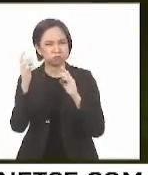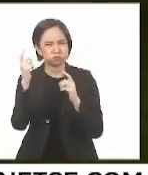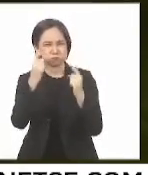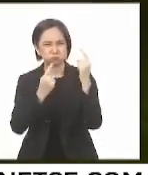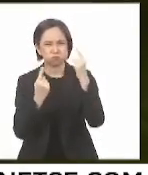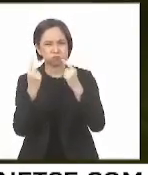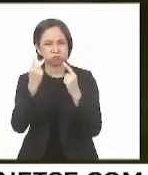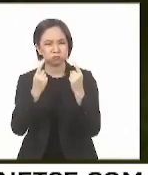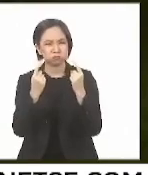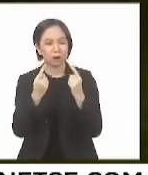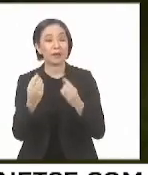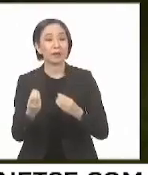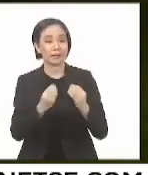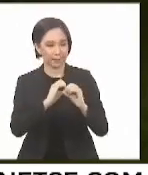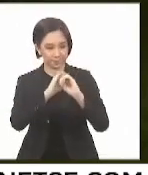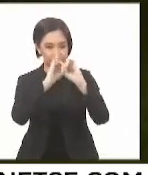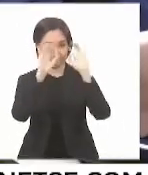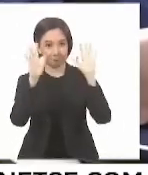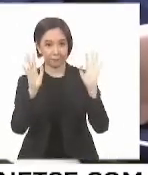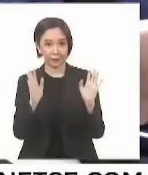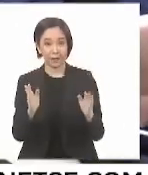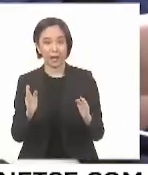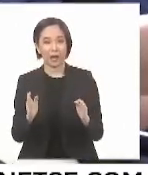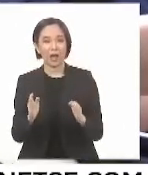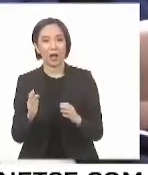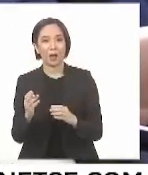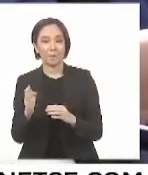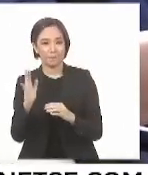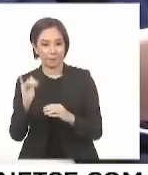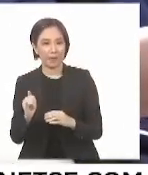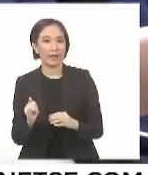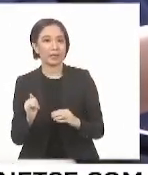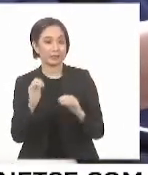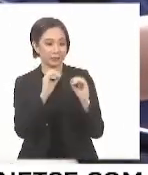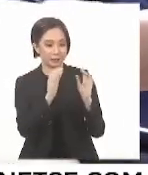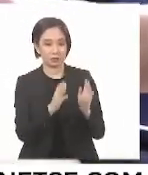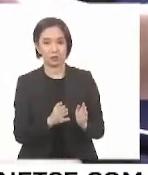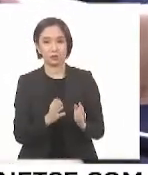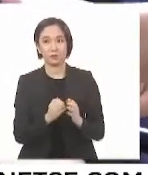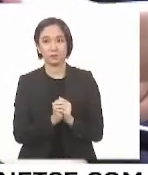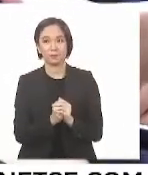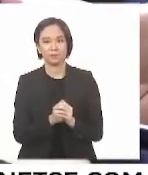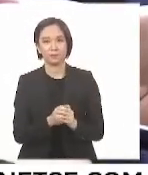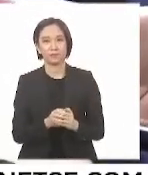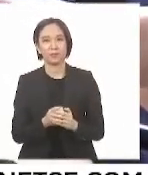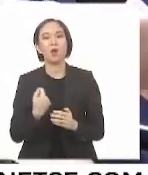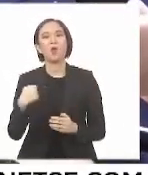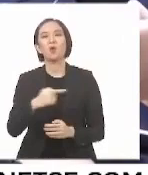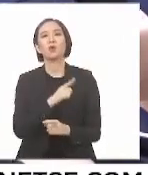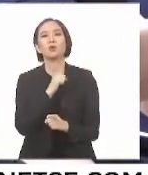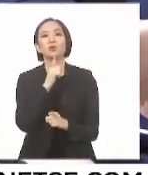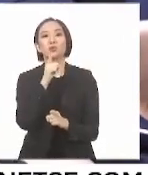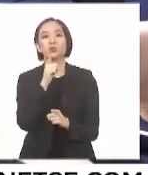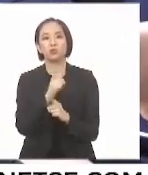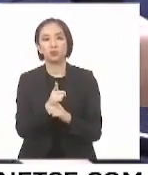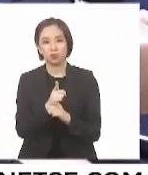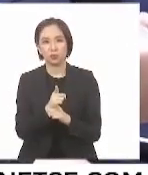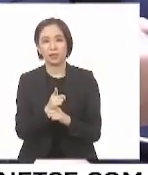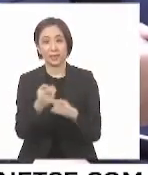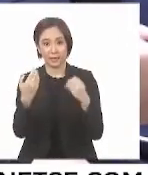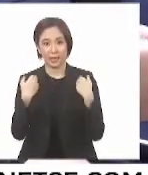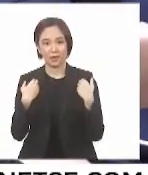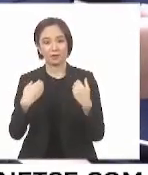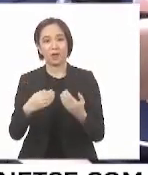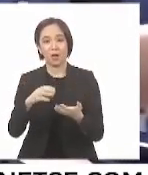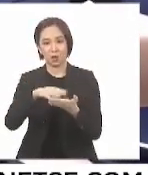mabibigyan po ng linaw kaagad ng guro. There are really, truthfully, learning losses sa